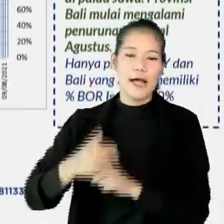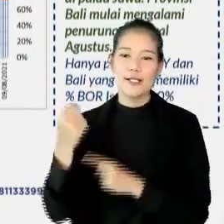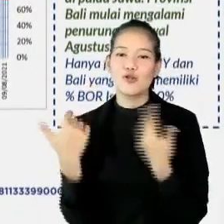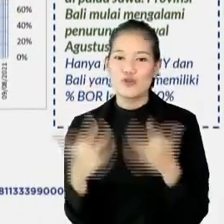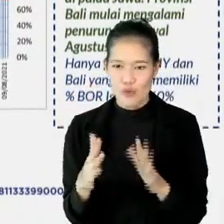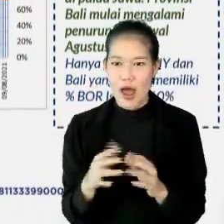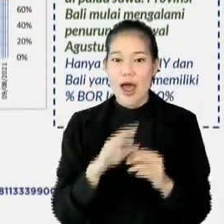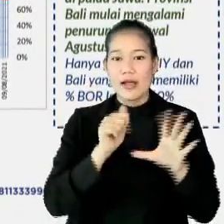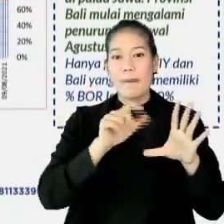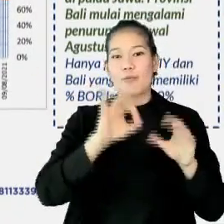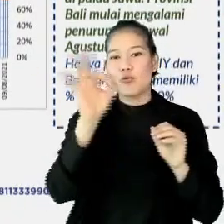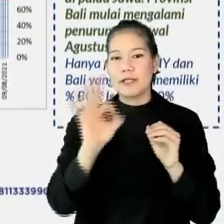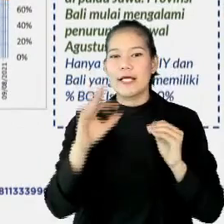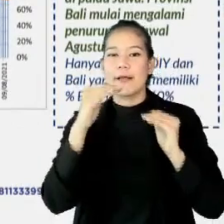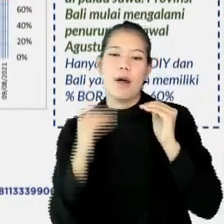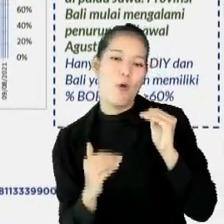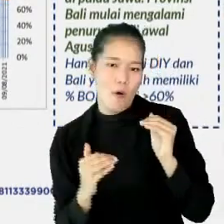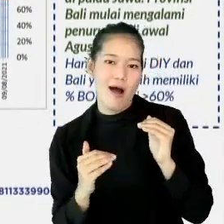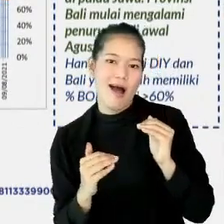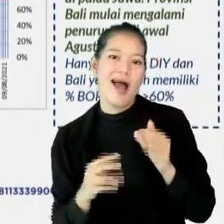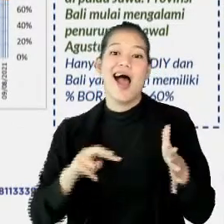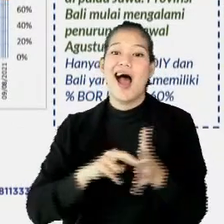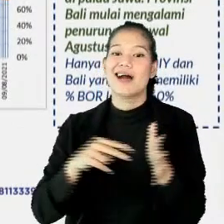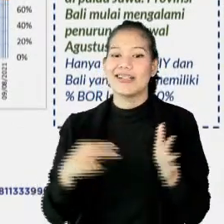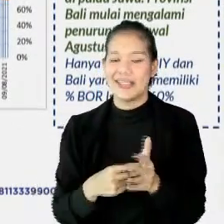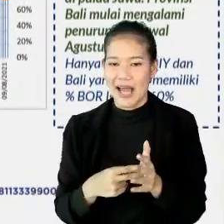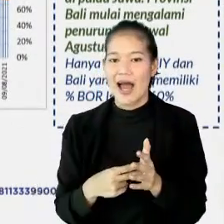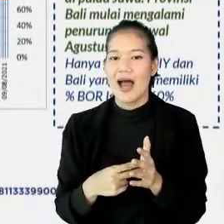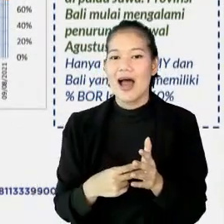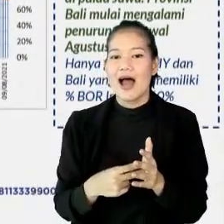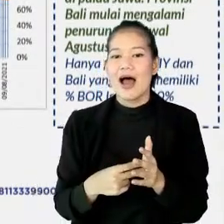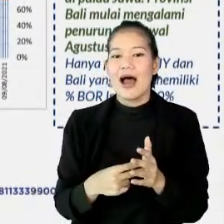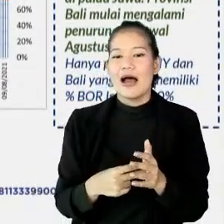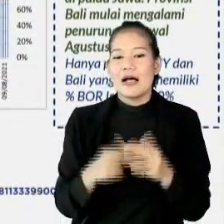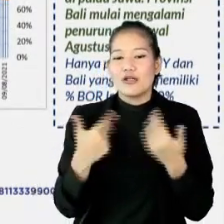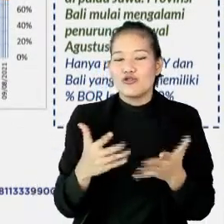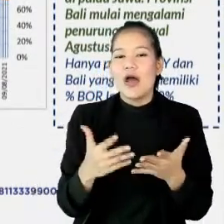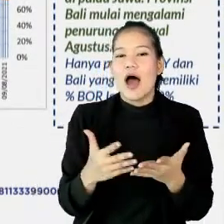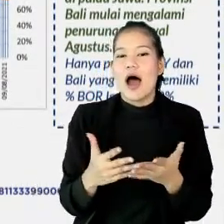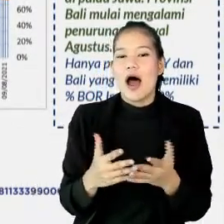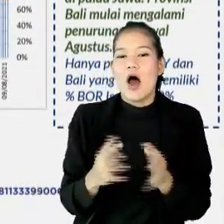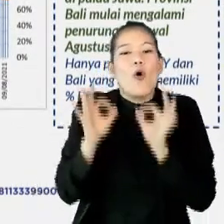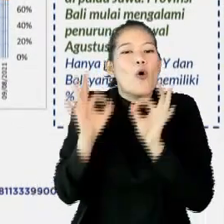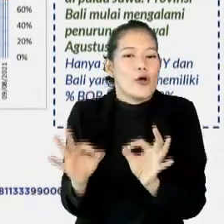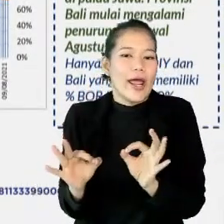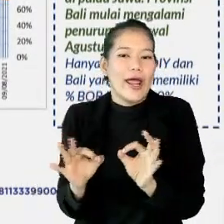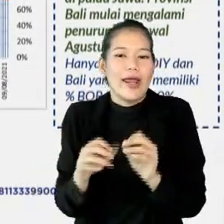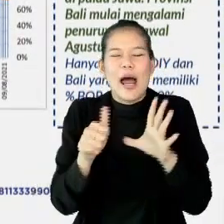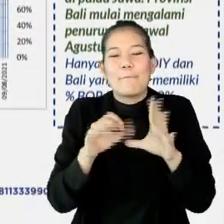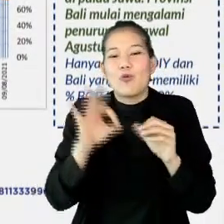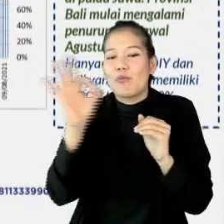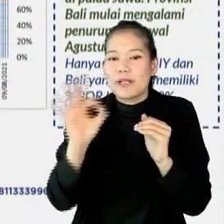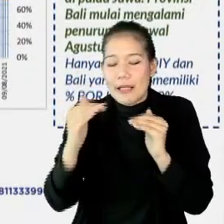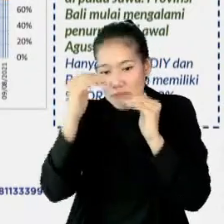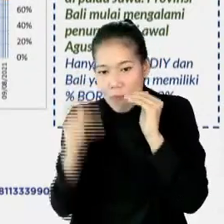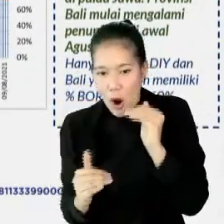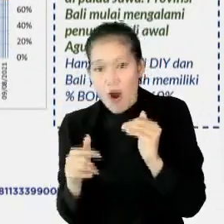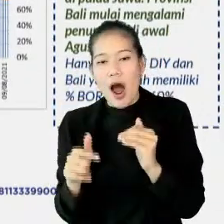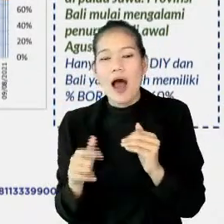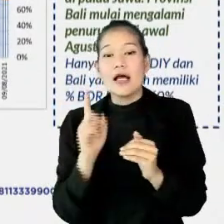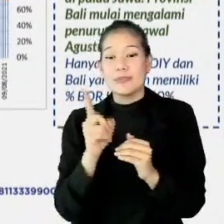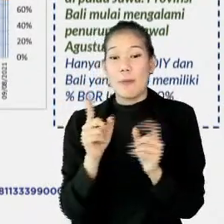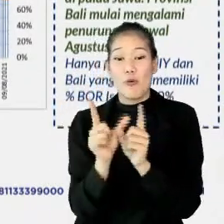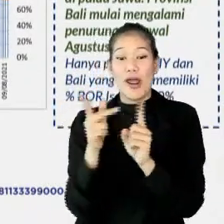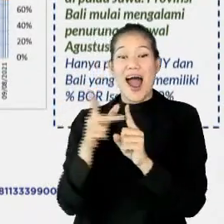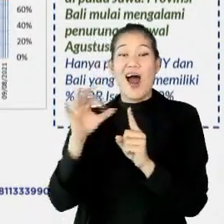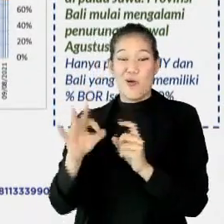bahkan angkanya di bawah 60%. Jadi sudah mampu nih, masuknya sudah ke kriteria yang baik lah, di bawah 60% itu sudah standarnya WHO kan